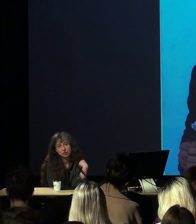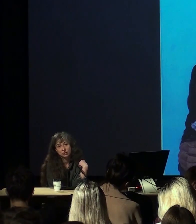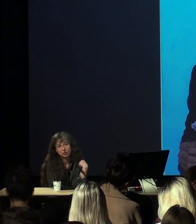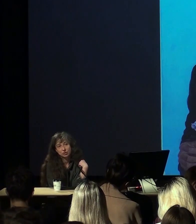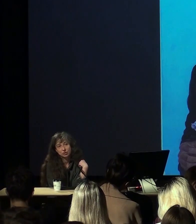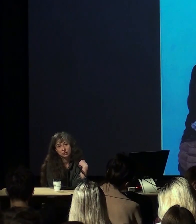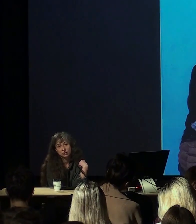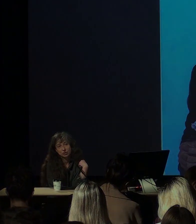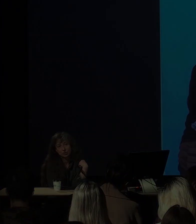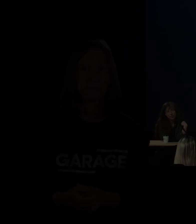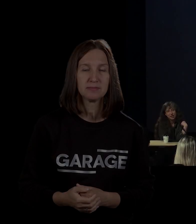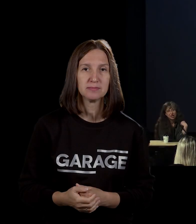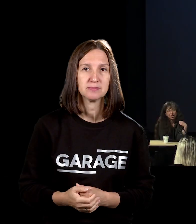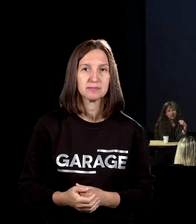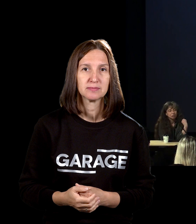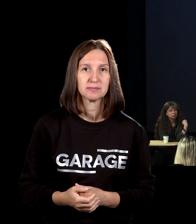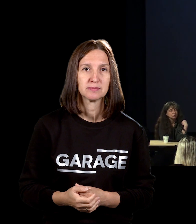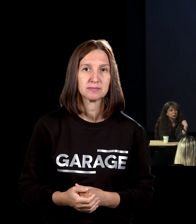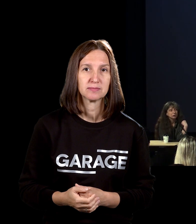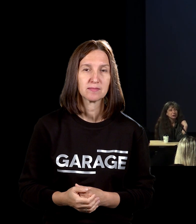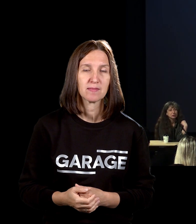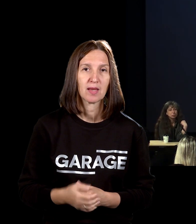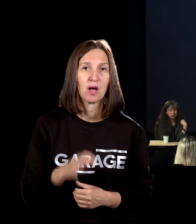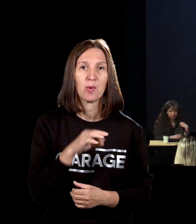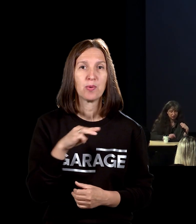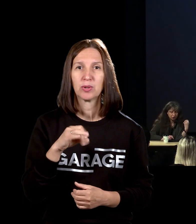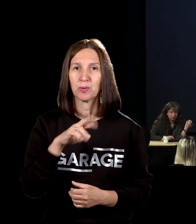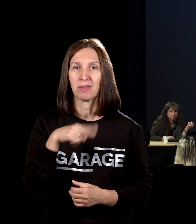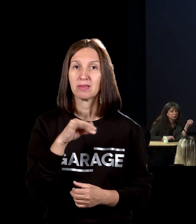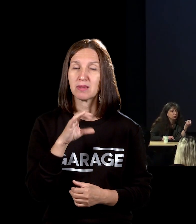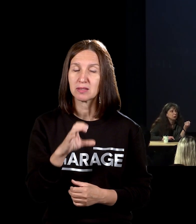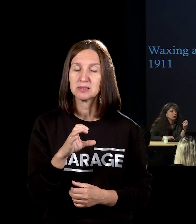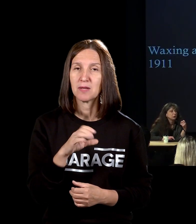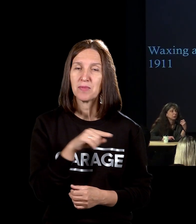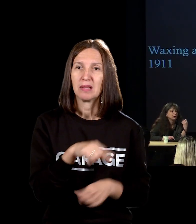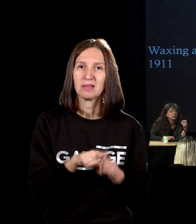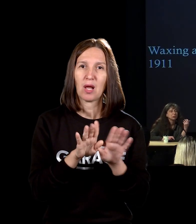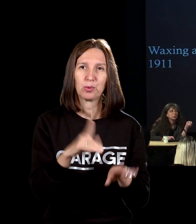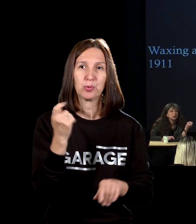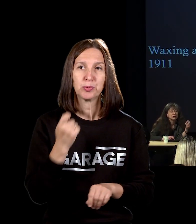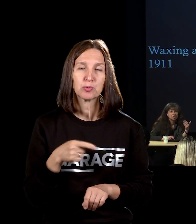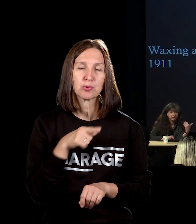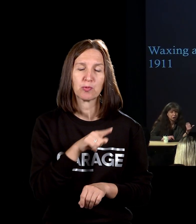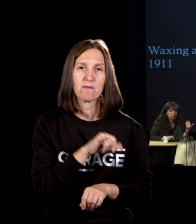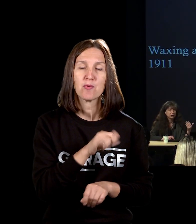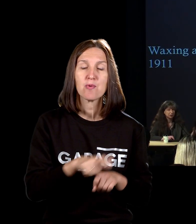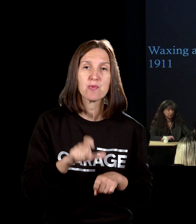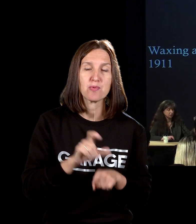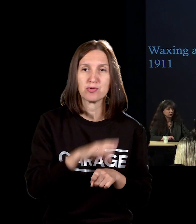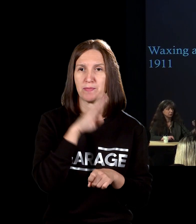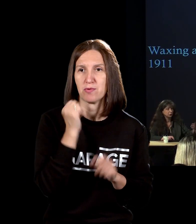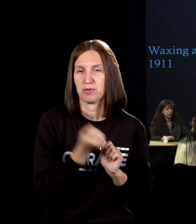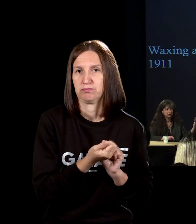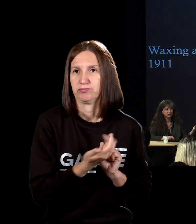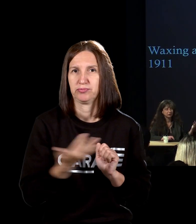к старинным портретам. А у Отто Дикса будет достаточно, это один из художников, который оставил огромное, так же, как и одна